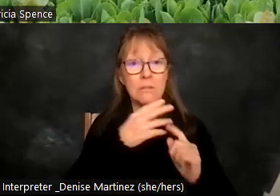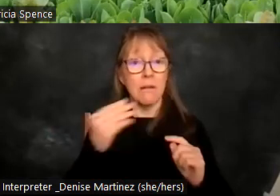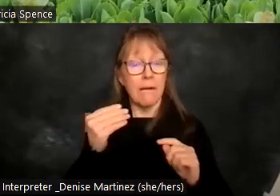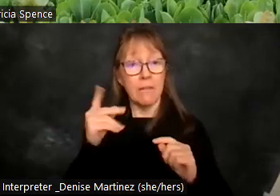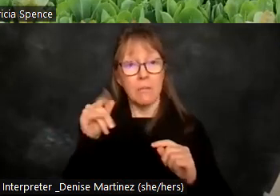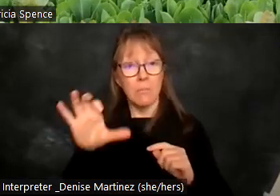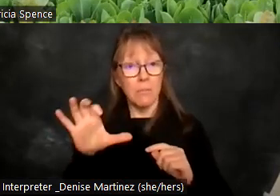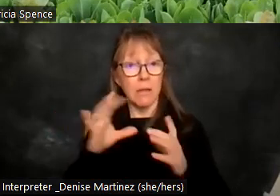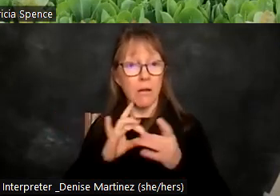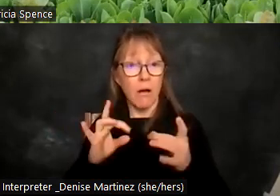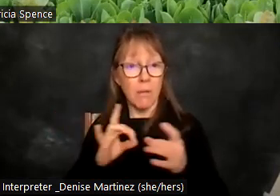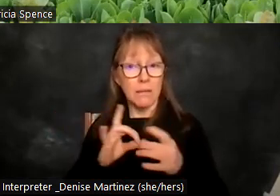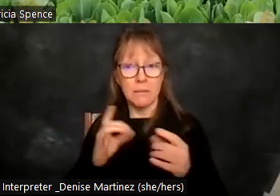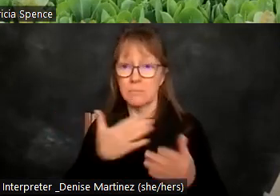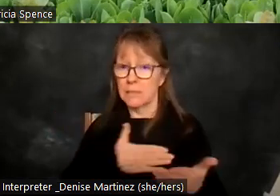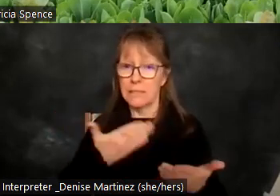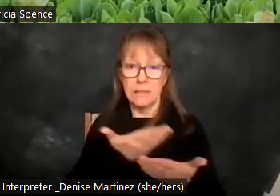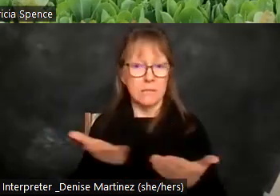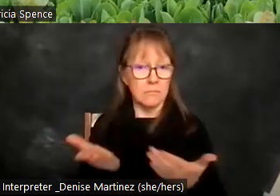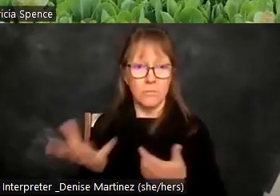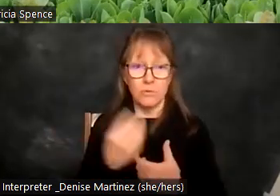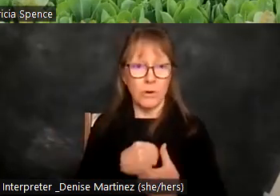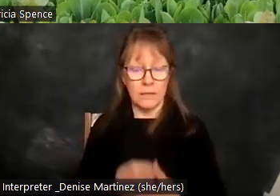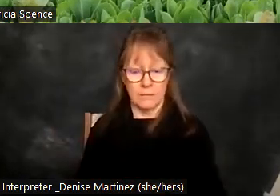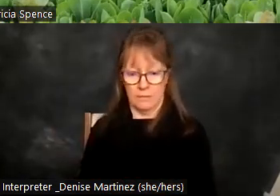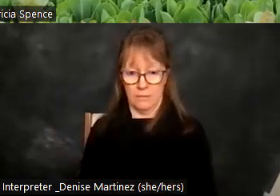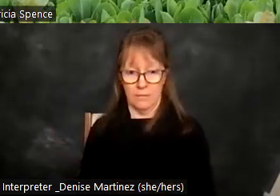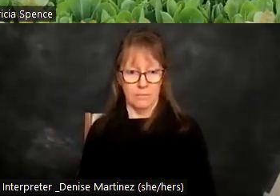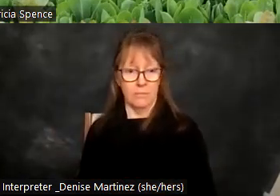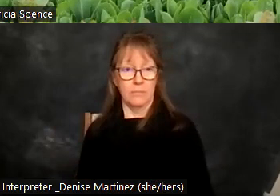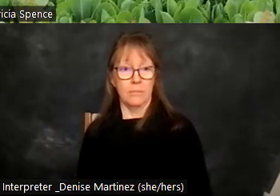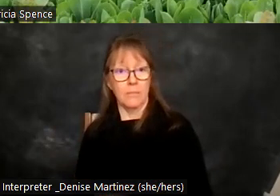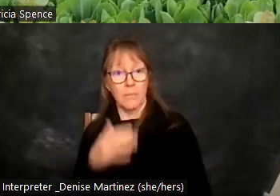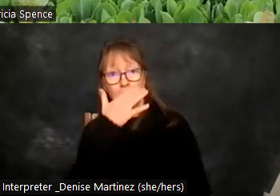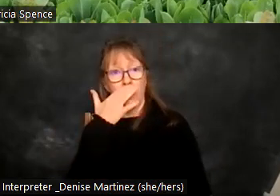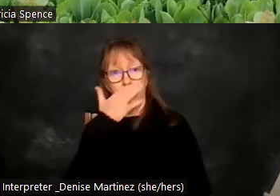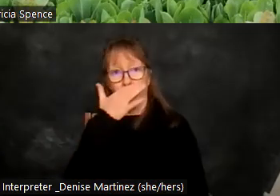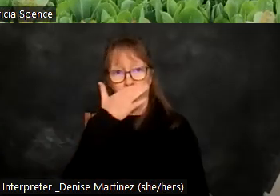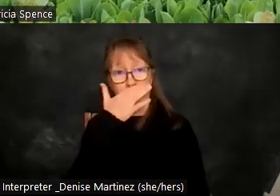comes et in. mentionner dans la conversation hein, tant pis sentir nous à l'aise pour nous capables